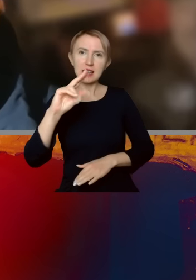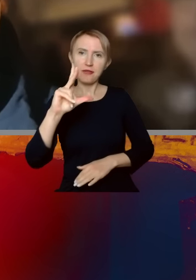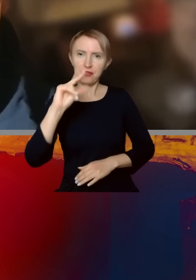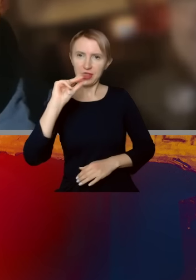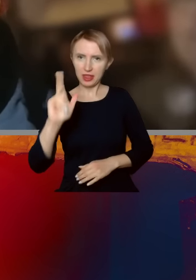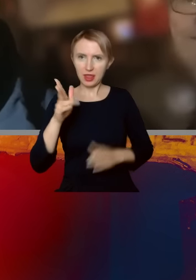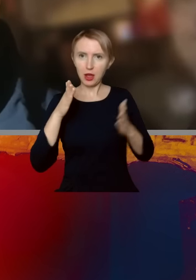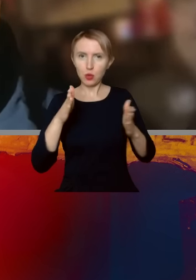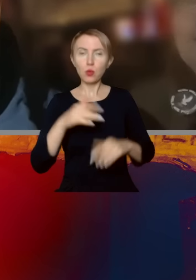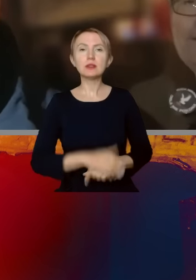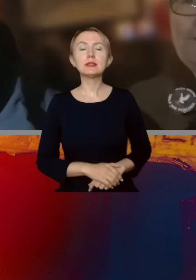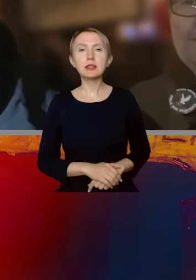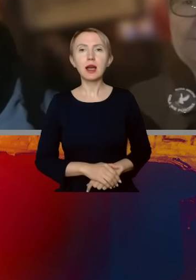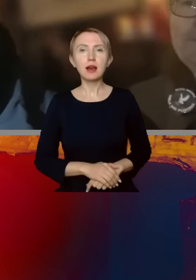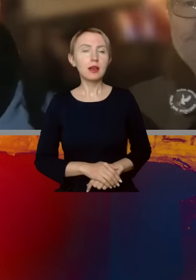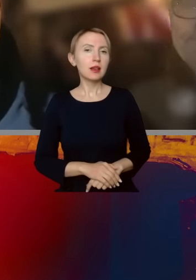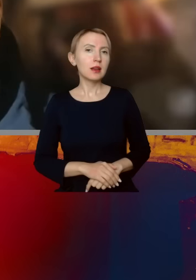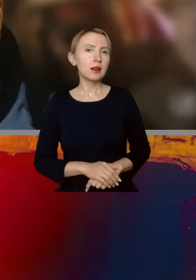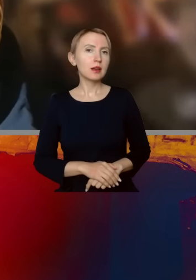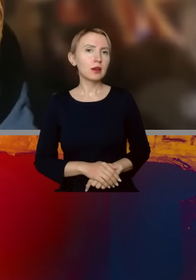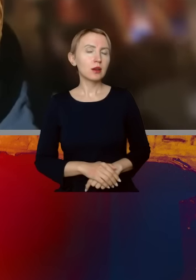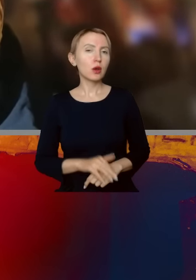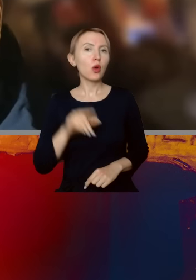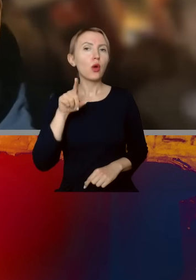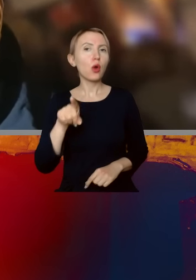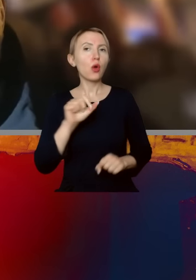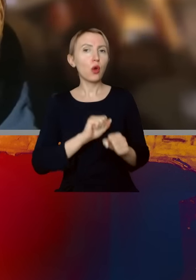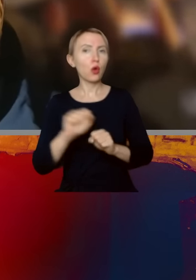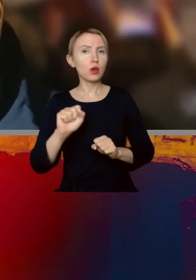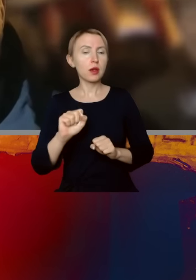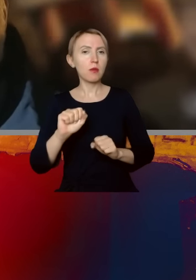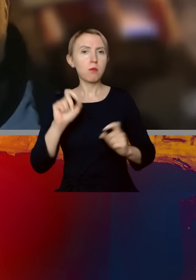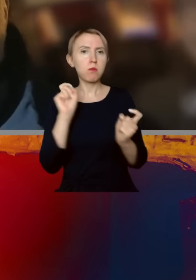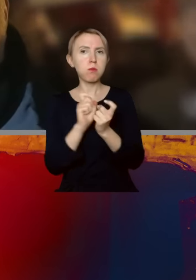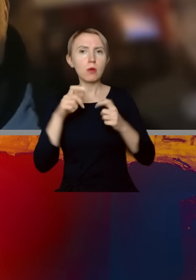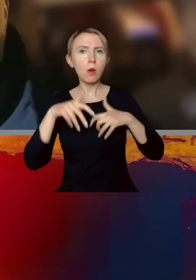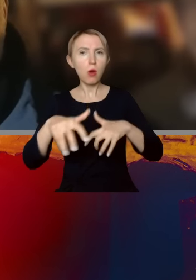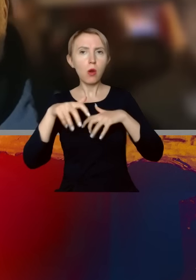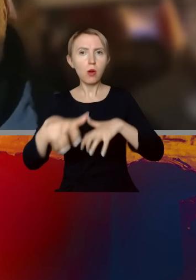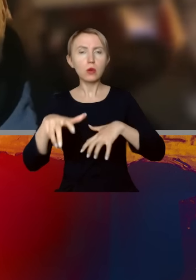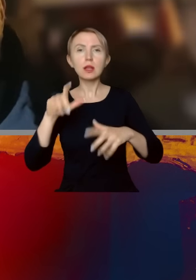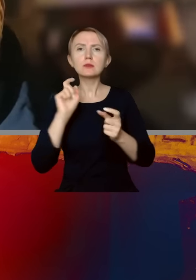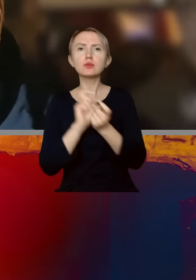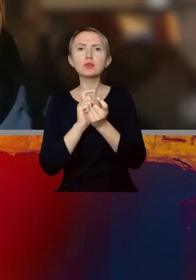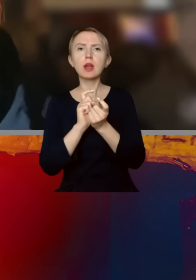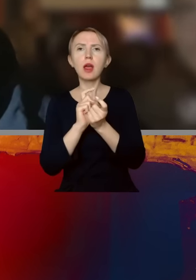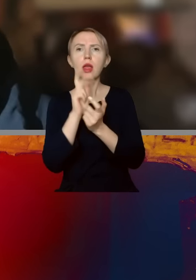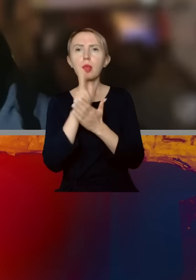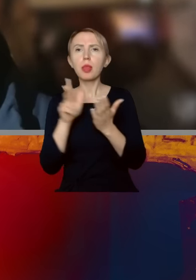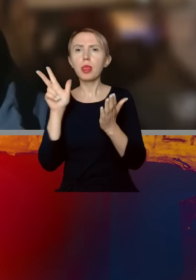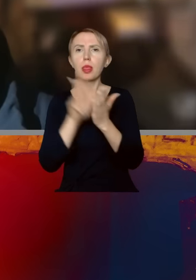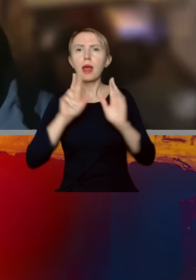co przeczytałem. Tam się odbywały protesty przeciwko no, temu napadowi na te